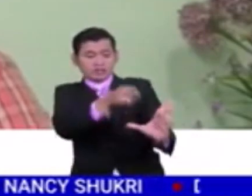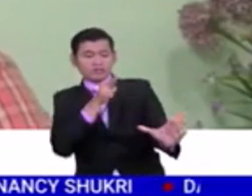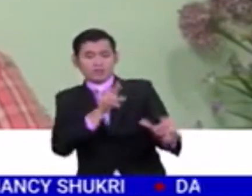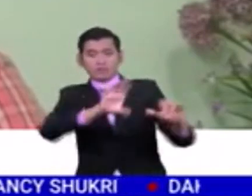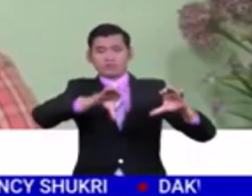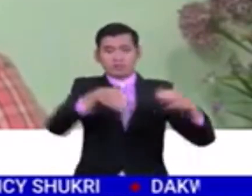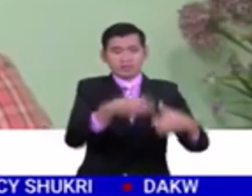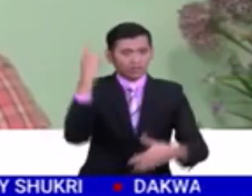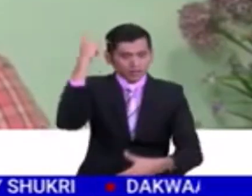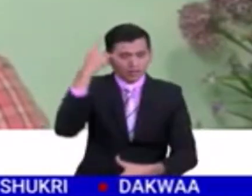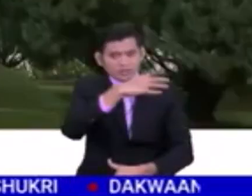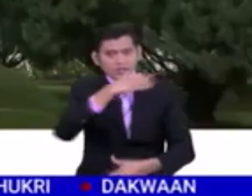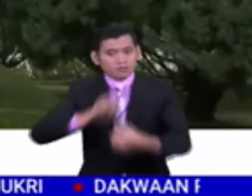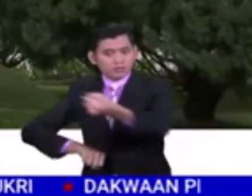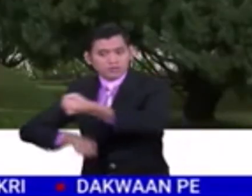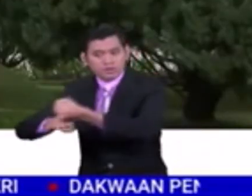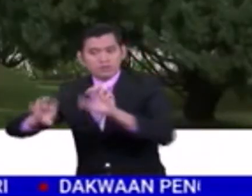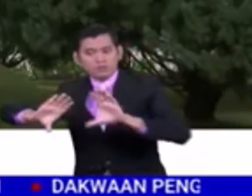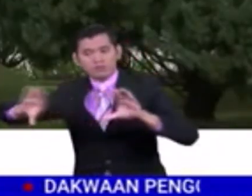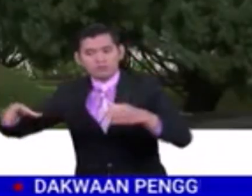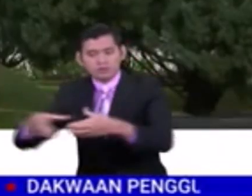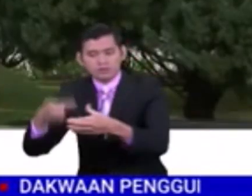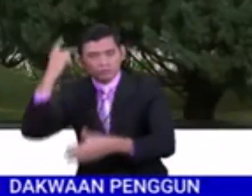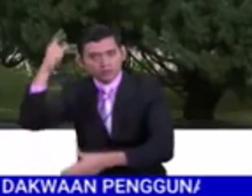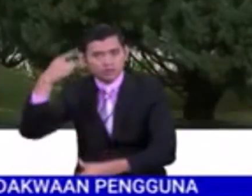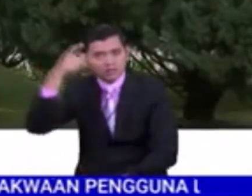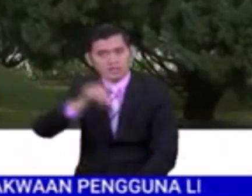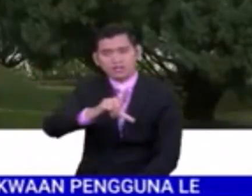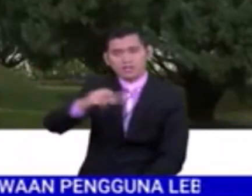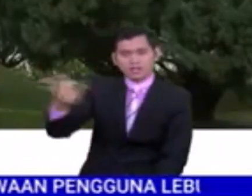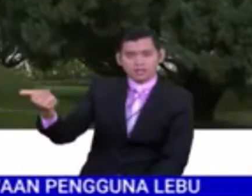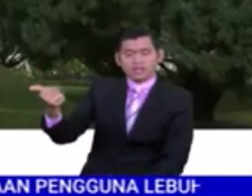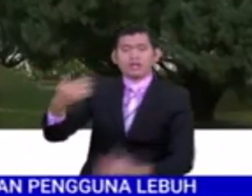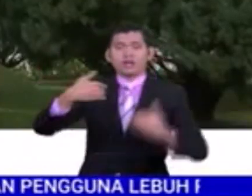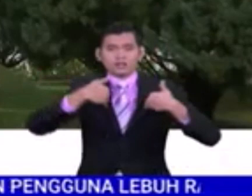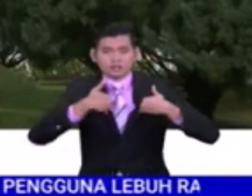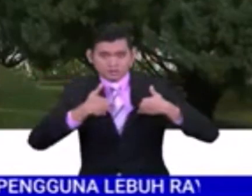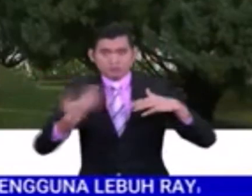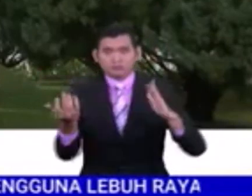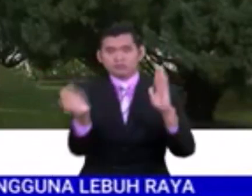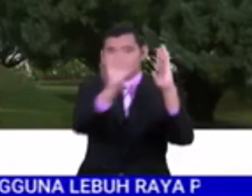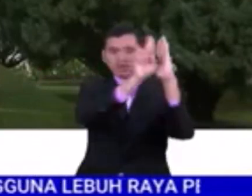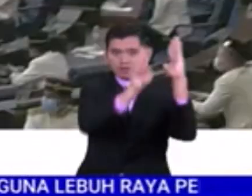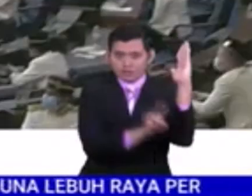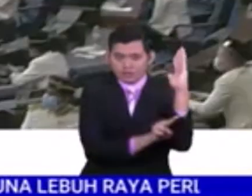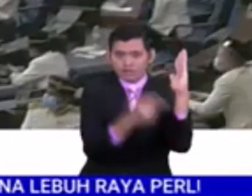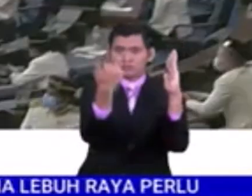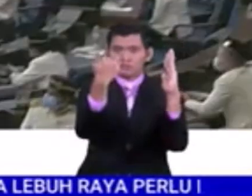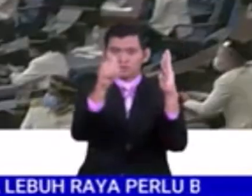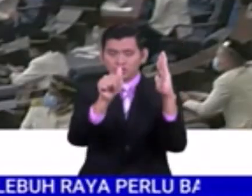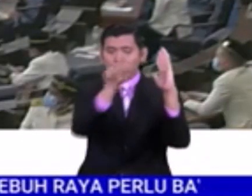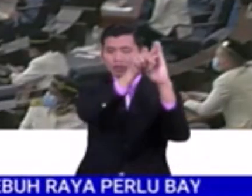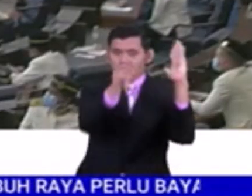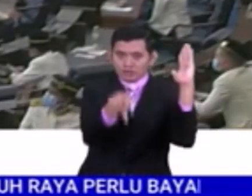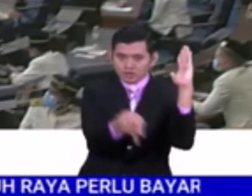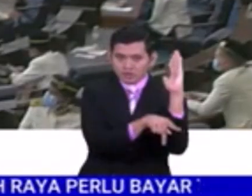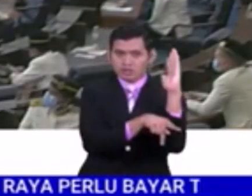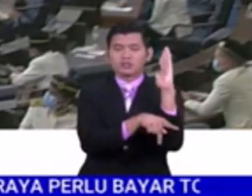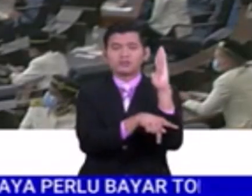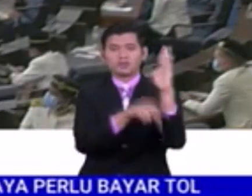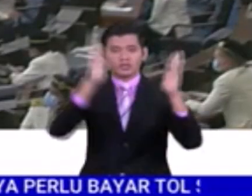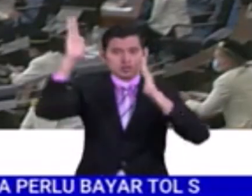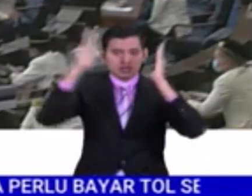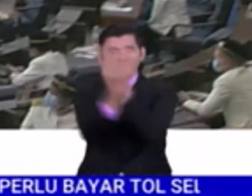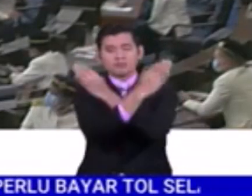pembangkang atau menyokong parti lain. Selain itu, perkara 10 dalam Perlembagaan Persekutuan yang menyentuh